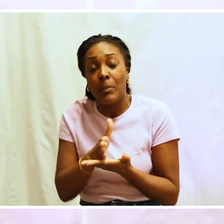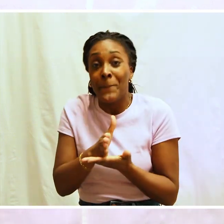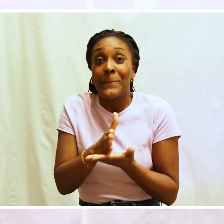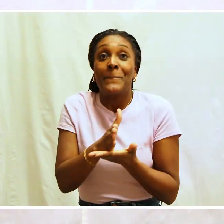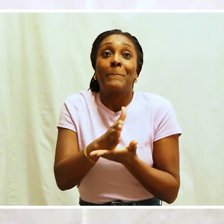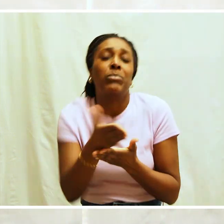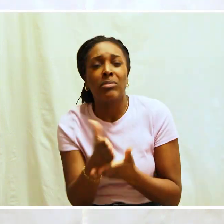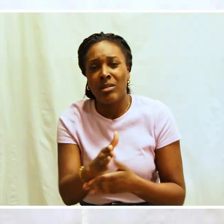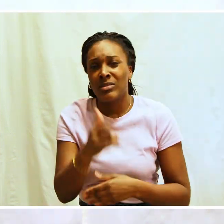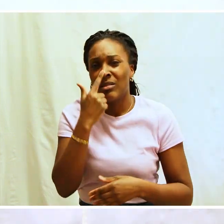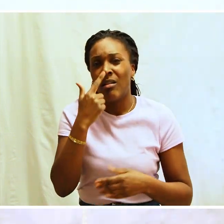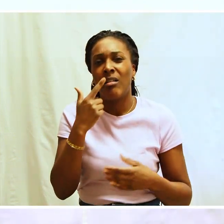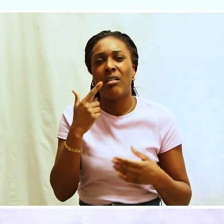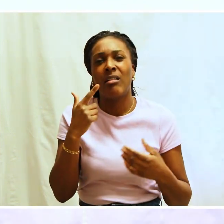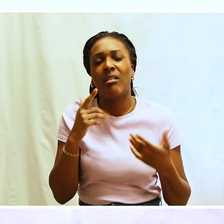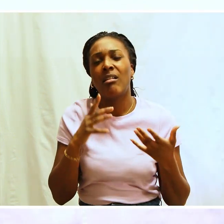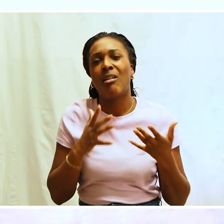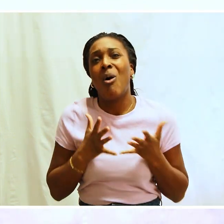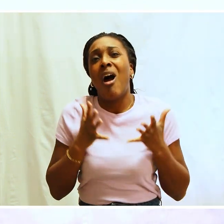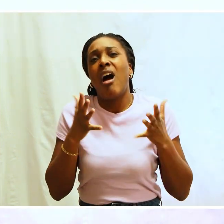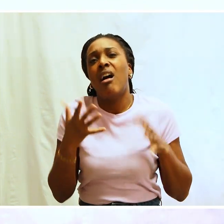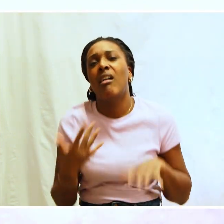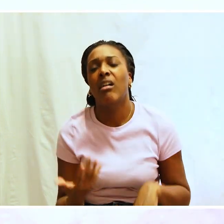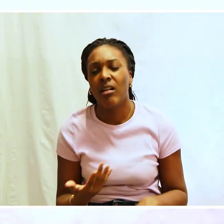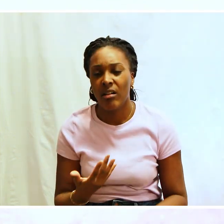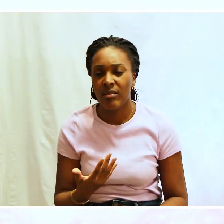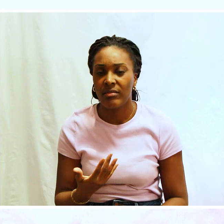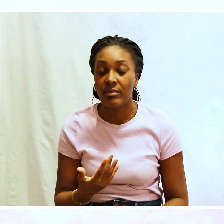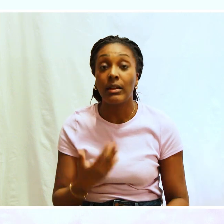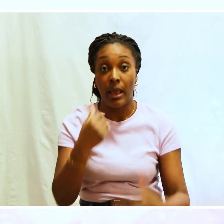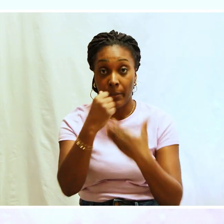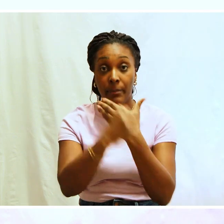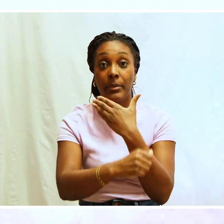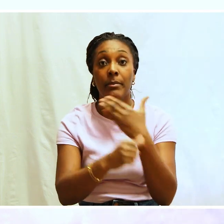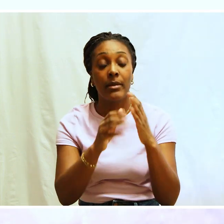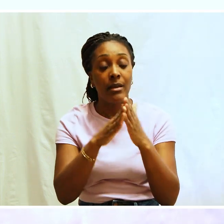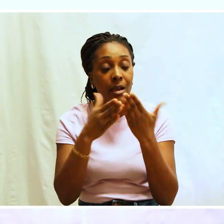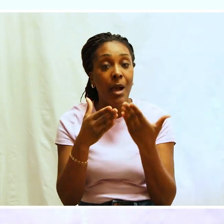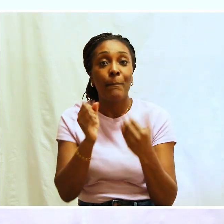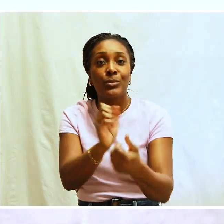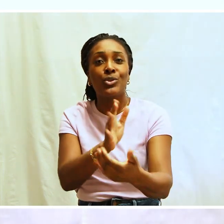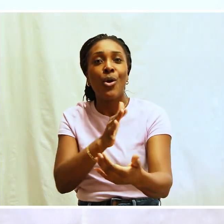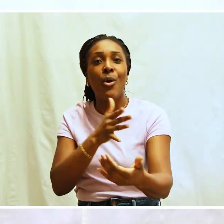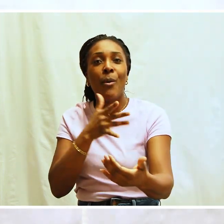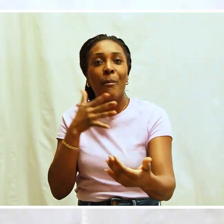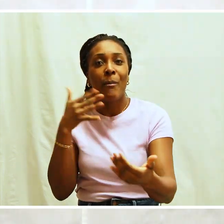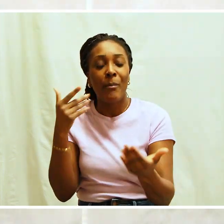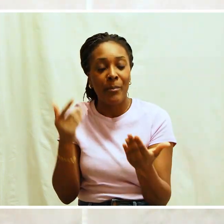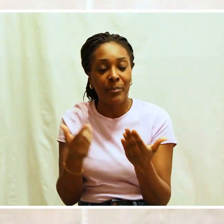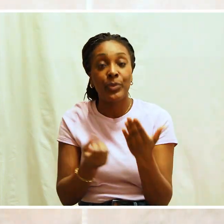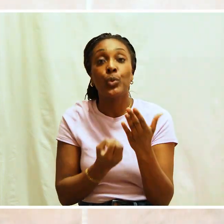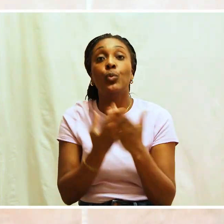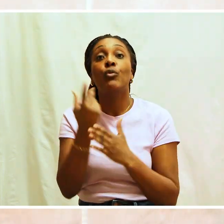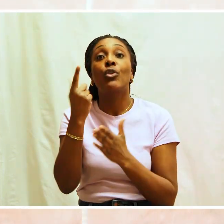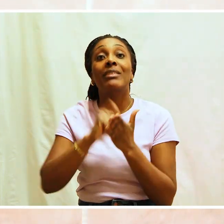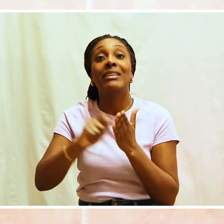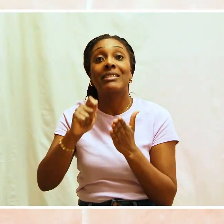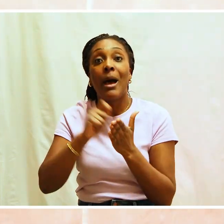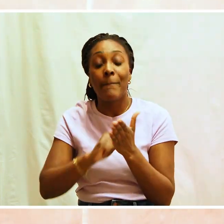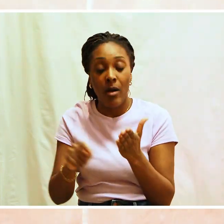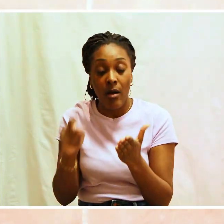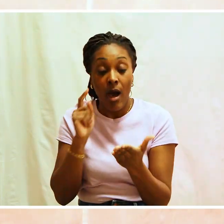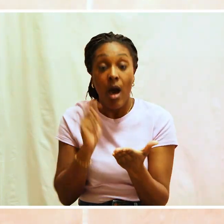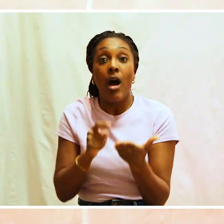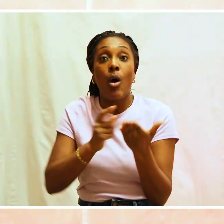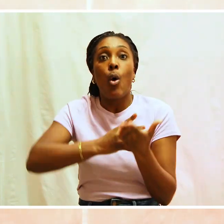un découragement et il a commencé à méditer à ce moment-là la parole de Dieu, les psaumes et les épîtres plus particulièrement, et plus particulièrement l'épître aux